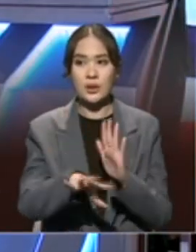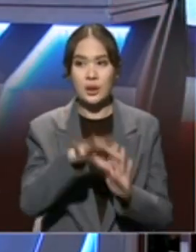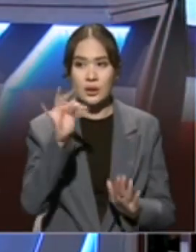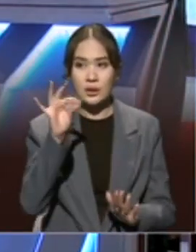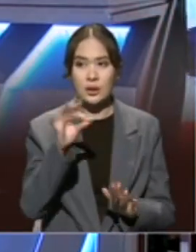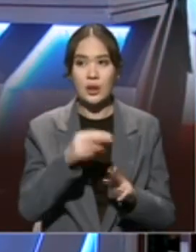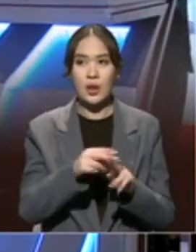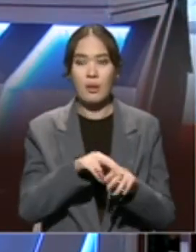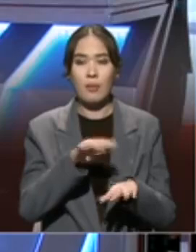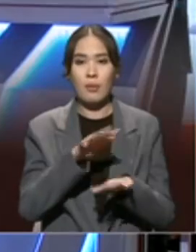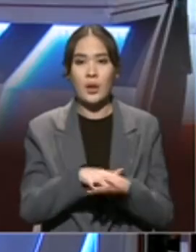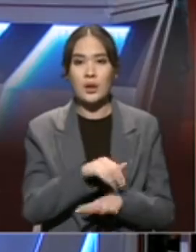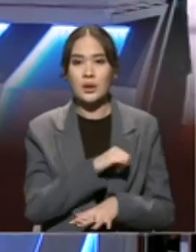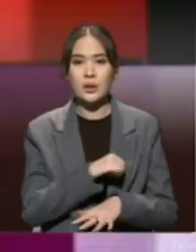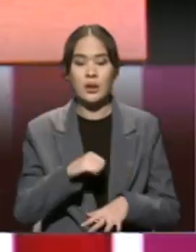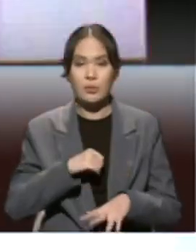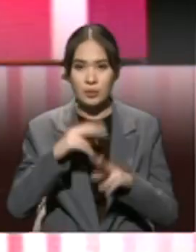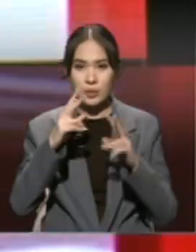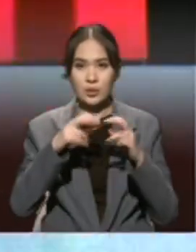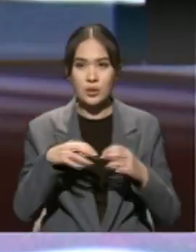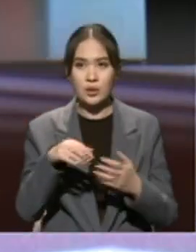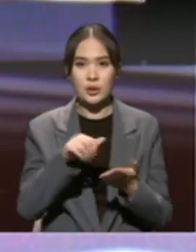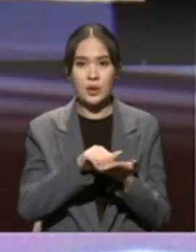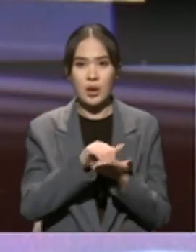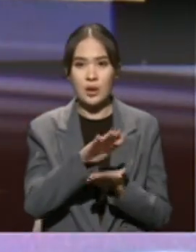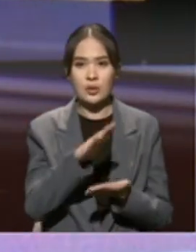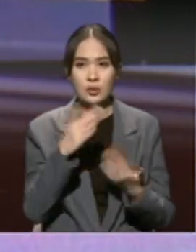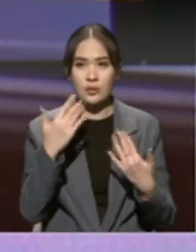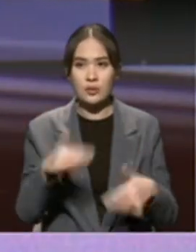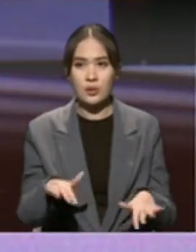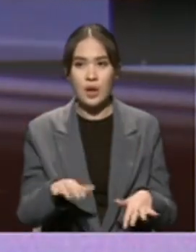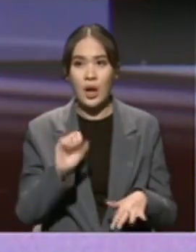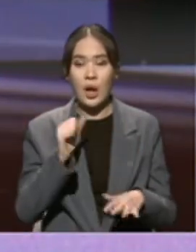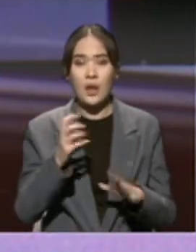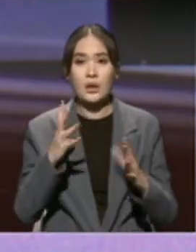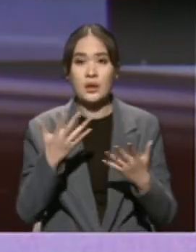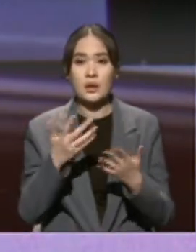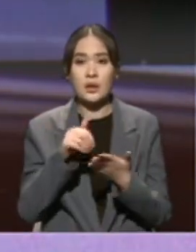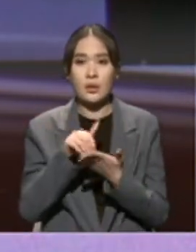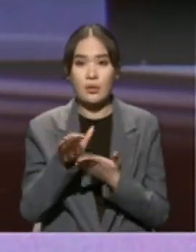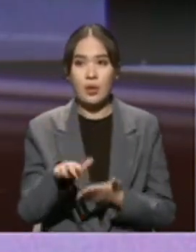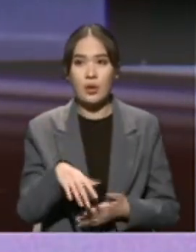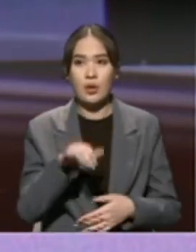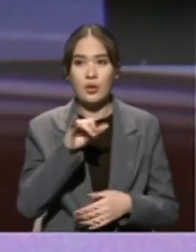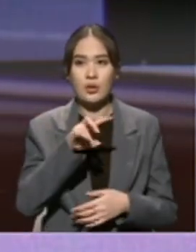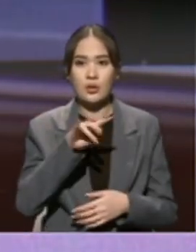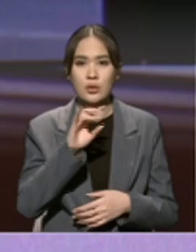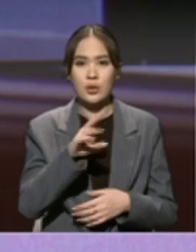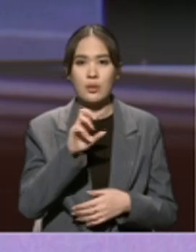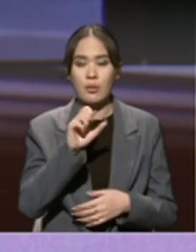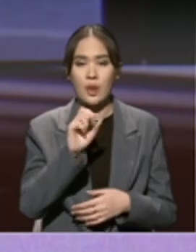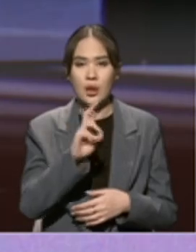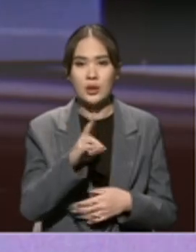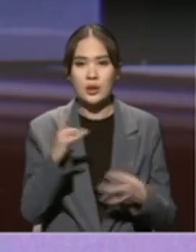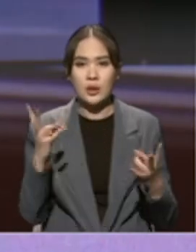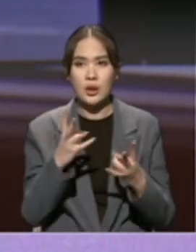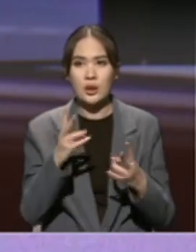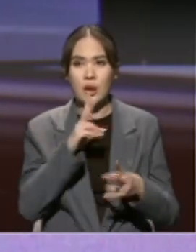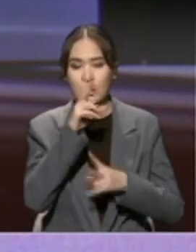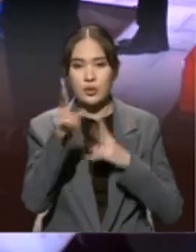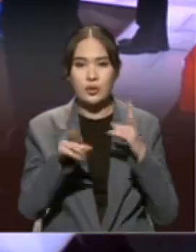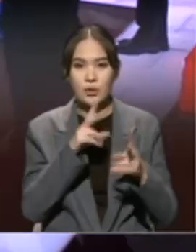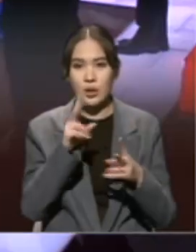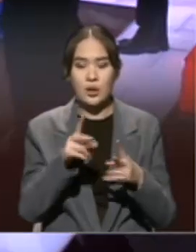қазір банк өзі қарастырған кезде сразу сізге отказ береді, болды. Ал енді отказ берді ме, ары қарай ұлттық банкке шағымдану керек. Ұлттық банк ертеңгі